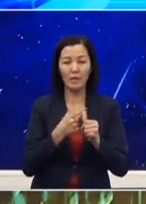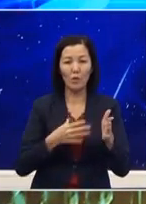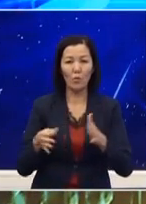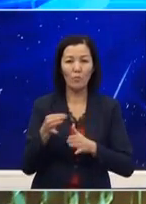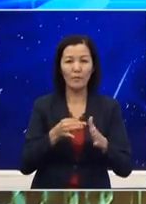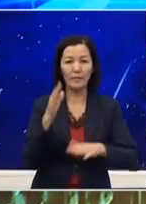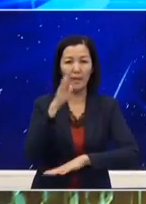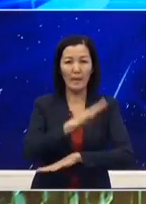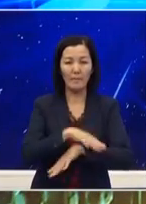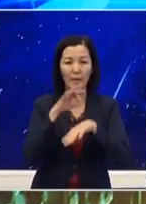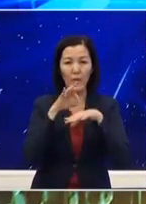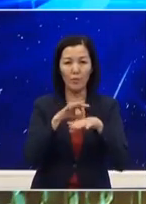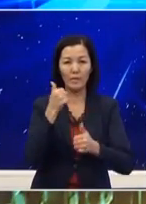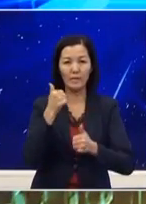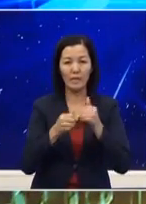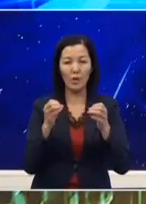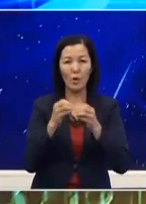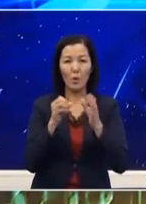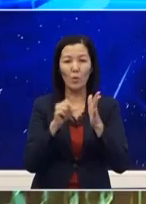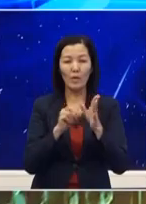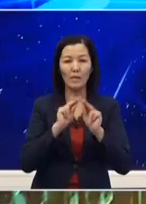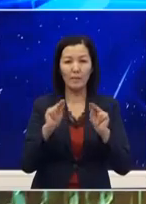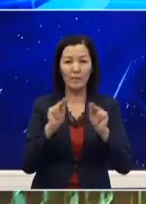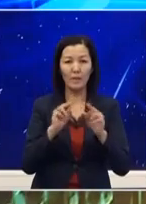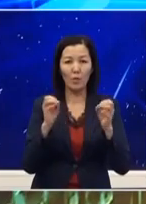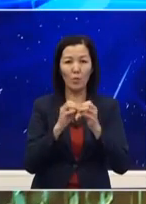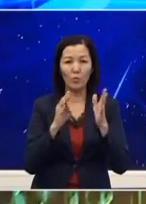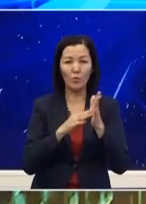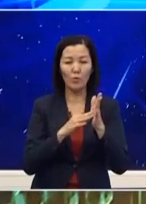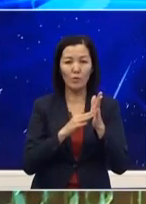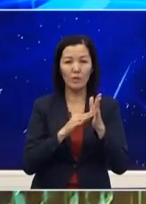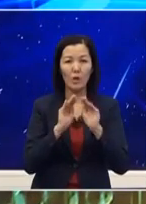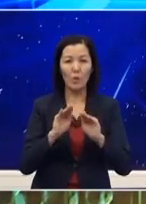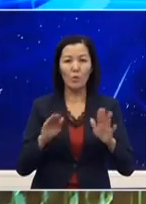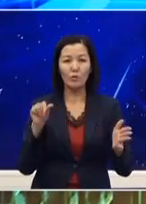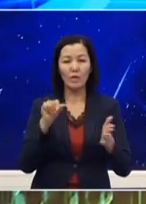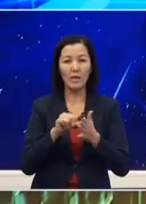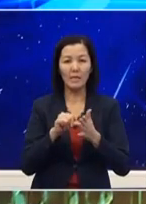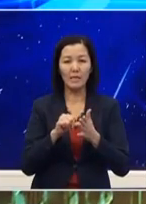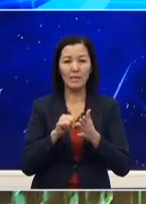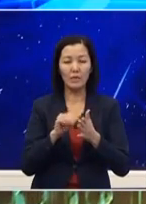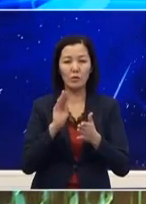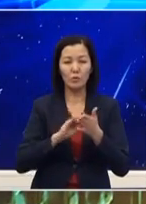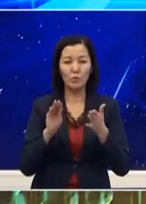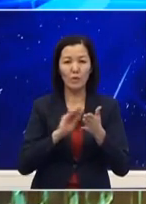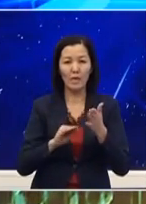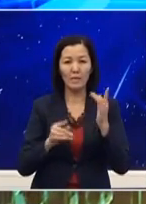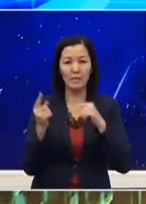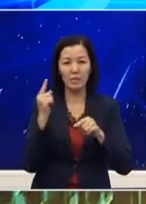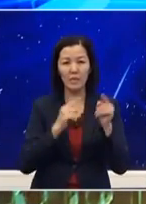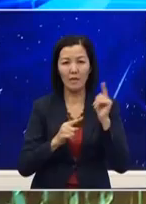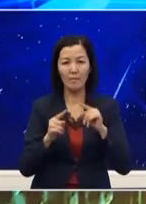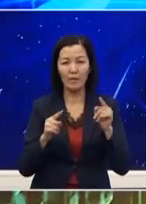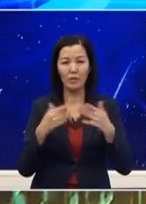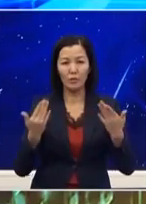атындағы облыстық олимпиада өтті. Сайысқа 16 педагог пен 19 оқушы қатысты. Олар талантты журналистің шығармашылығы мен